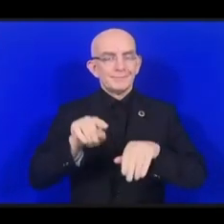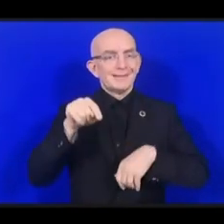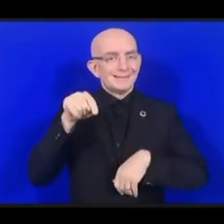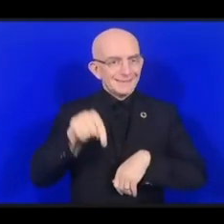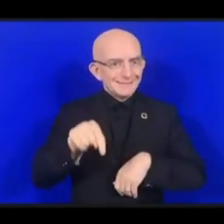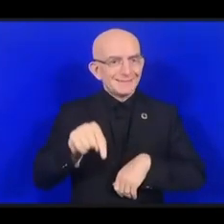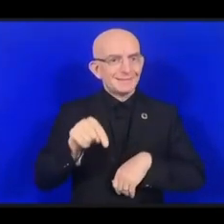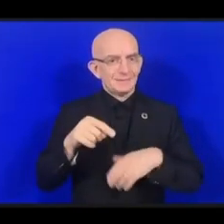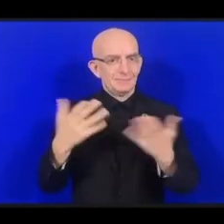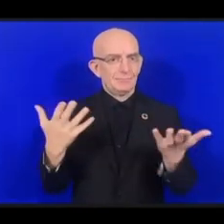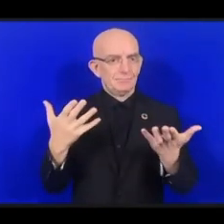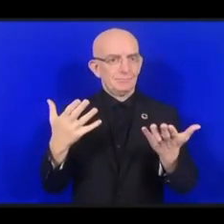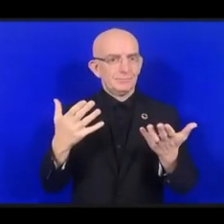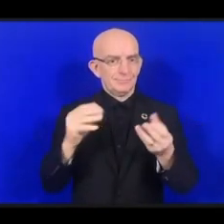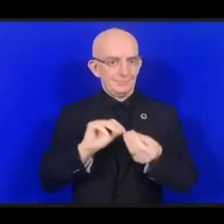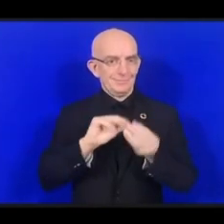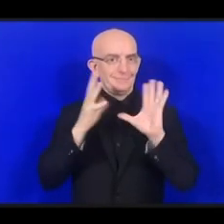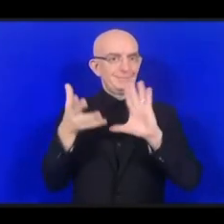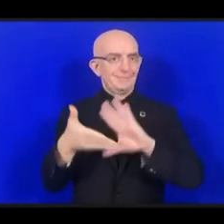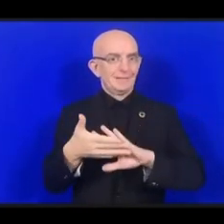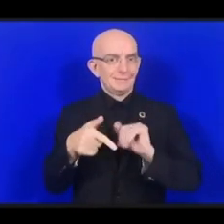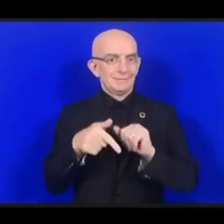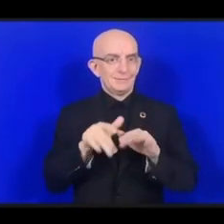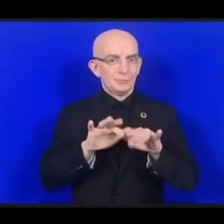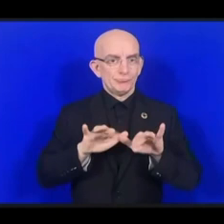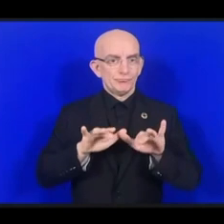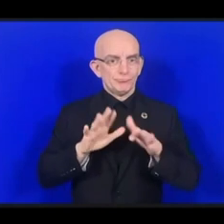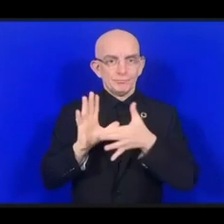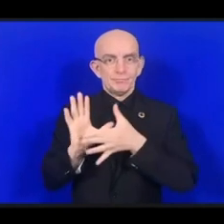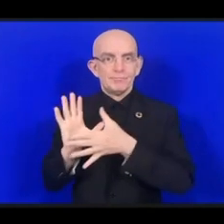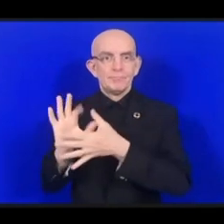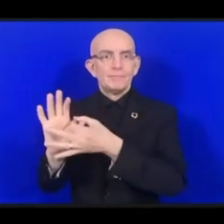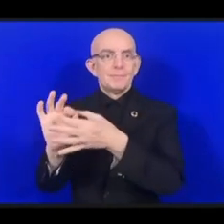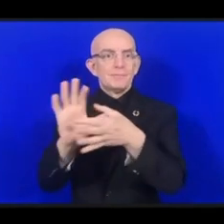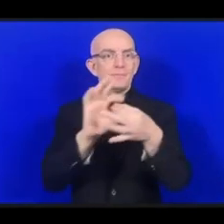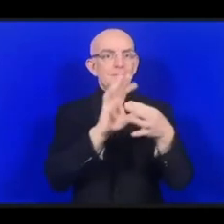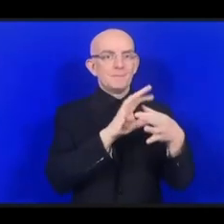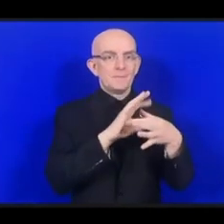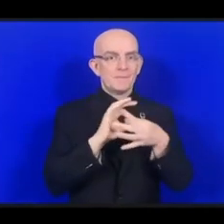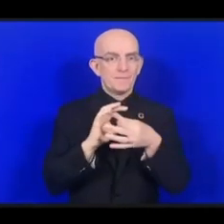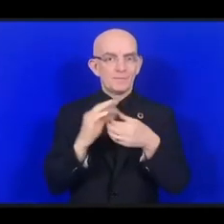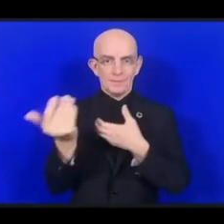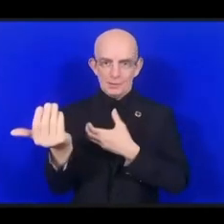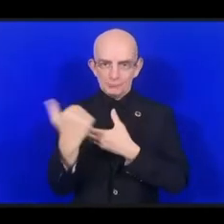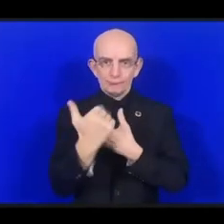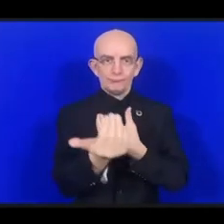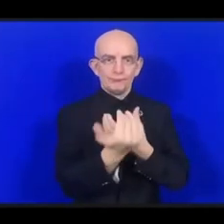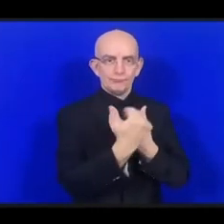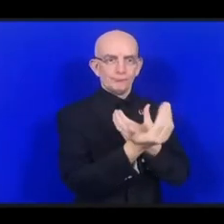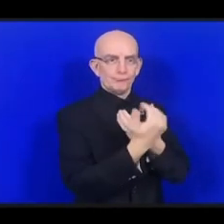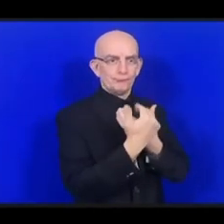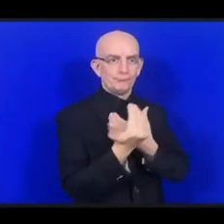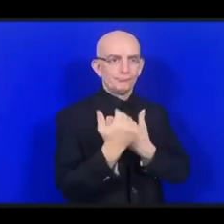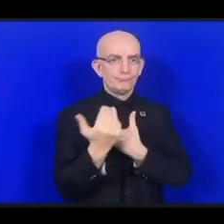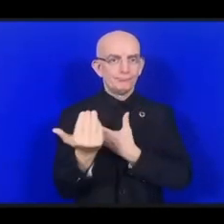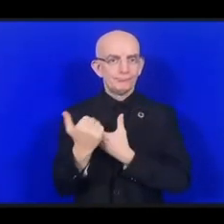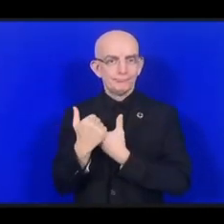للانترنت ان الموضوع الرئيسي لهذا المؤتمر هو الانترنت لتمكين جميع